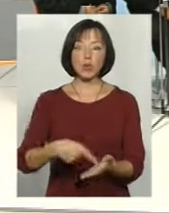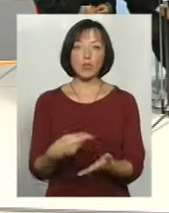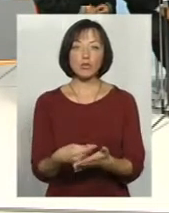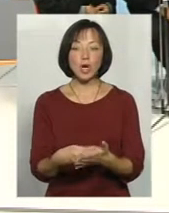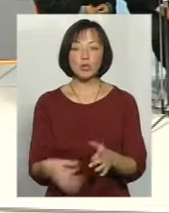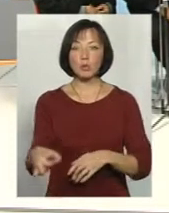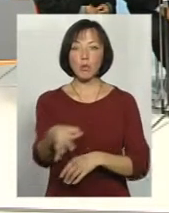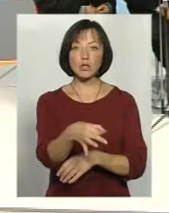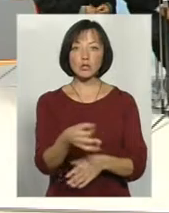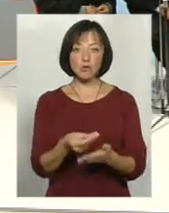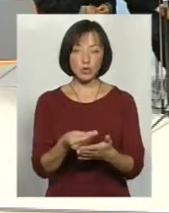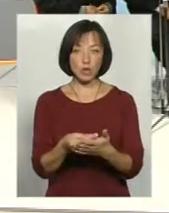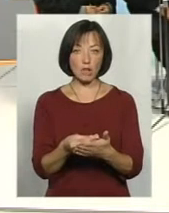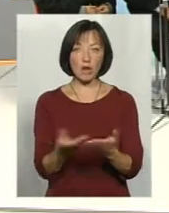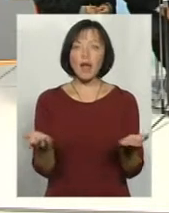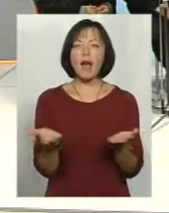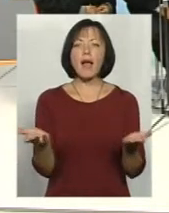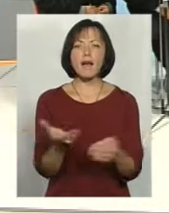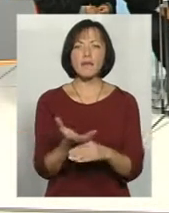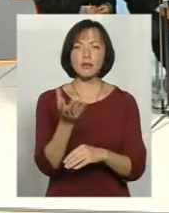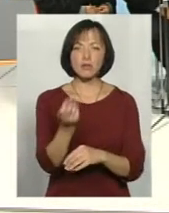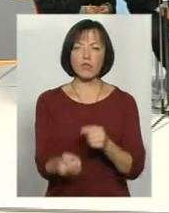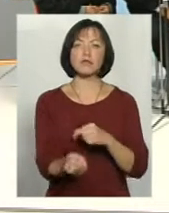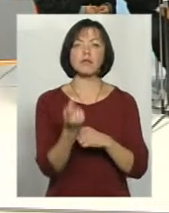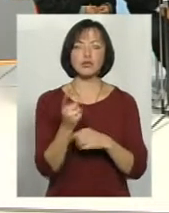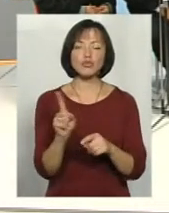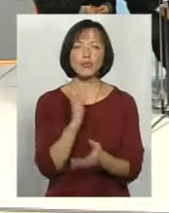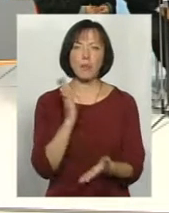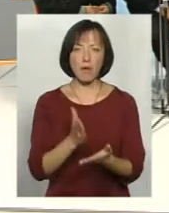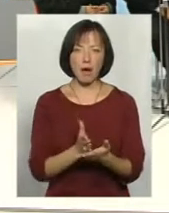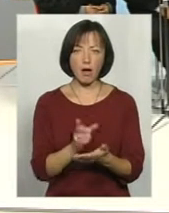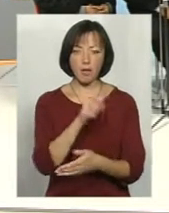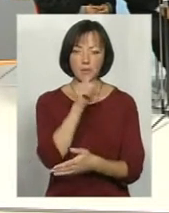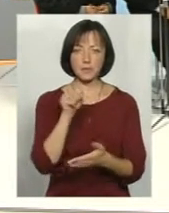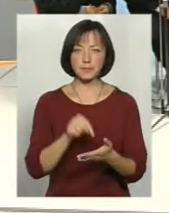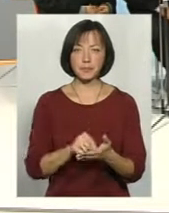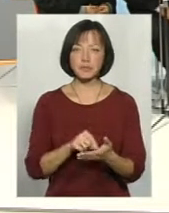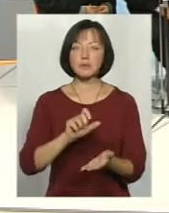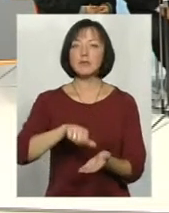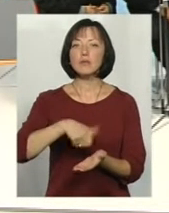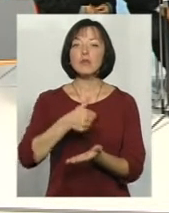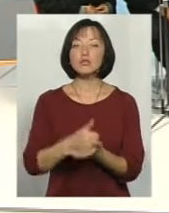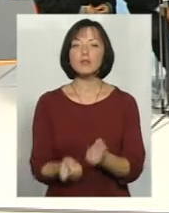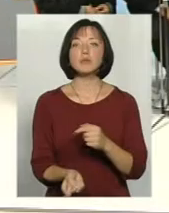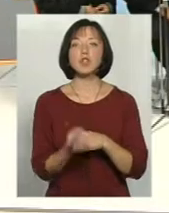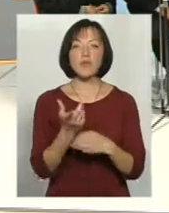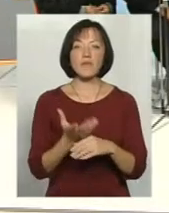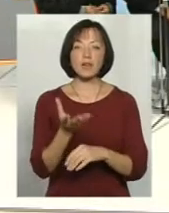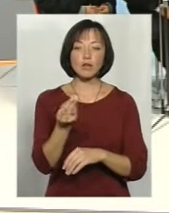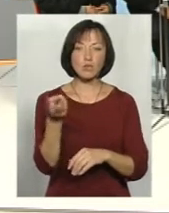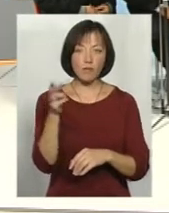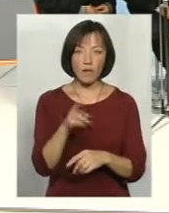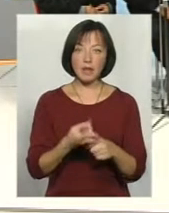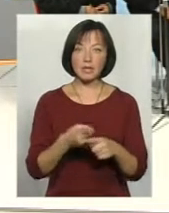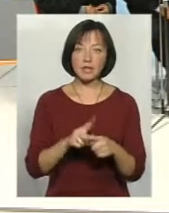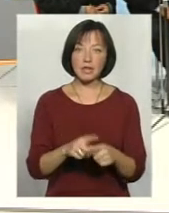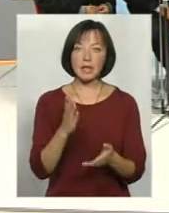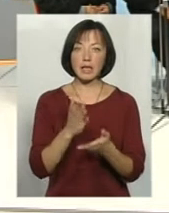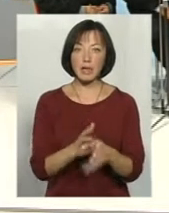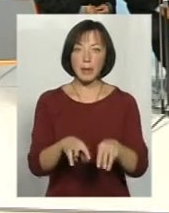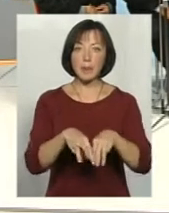бюджету, з обласного бюджету? Яке фінансування, які джерела, що маємо? Ну, основним джерелом фінансування це, звичайно, є